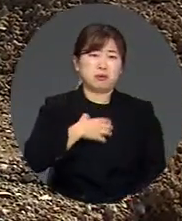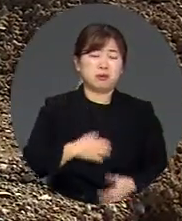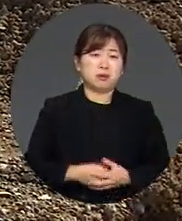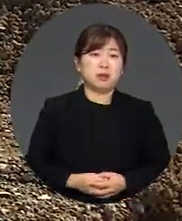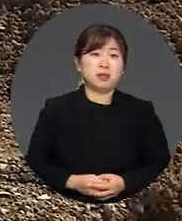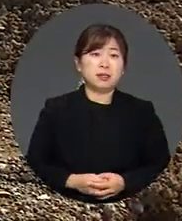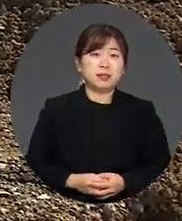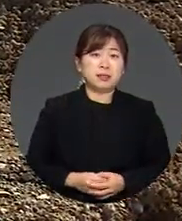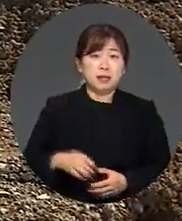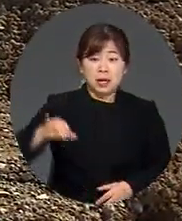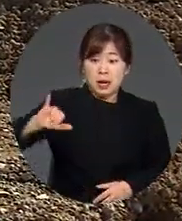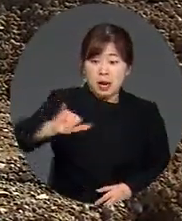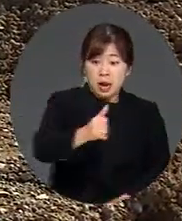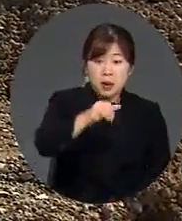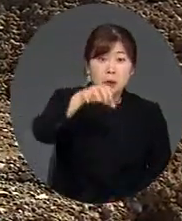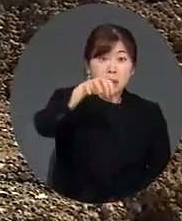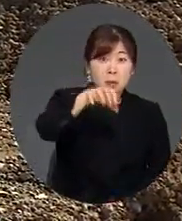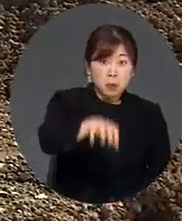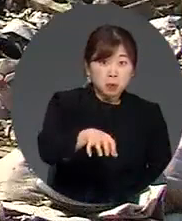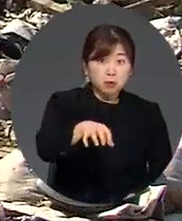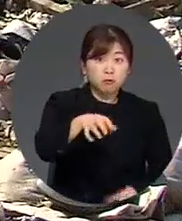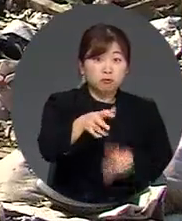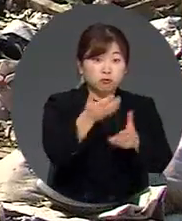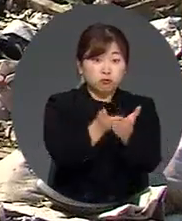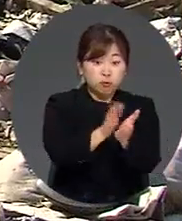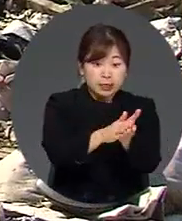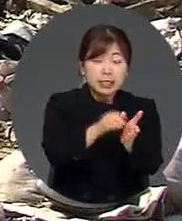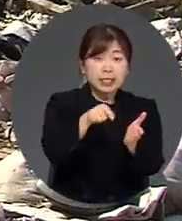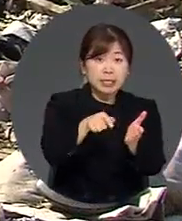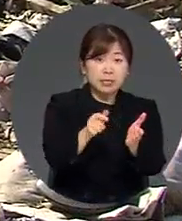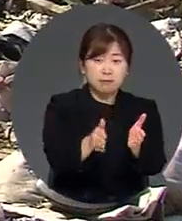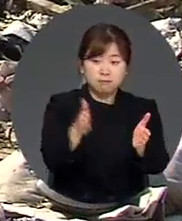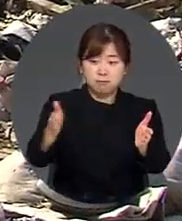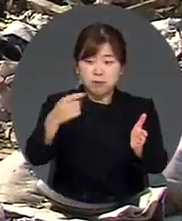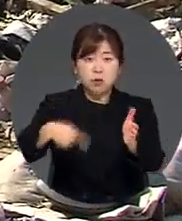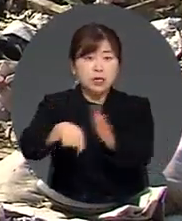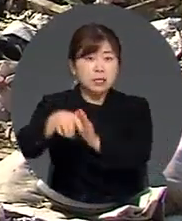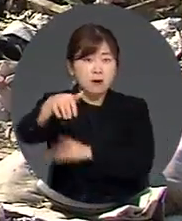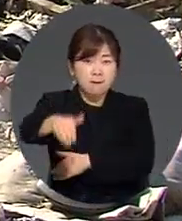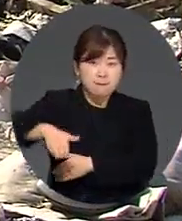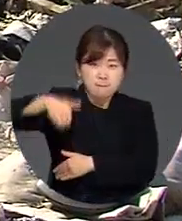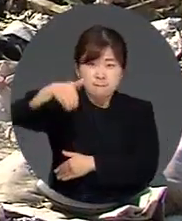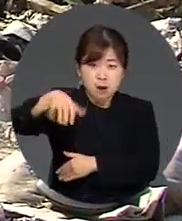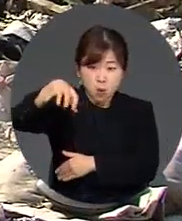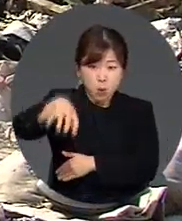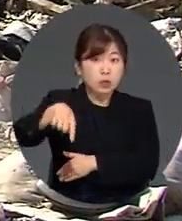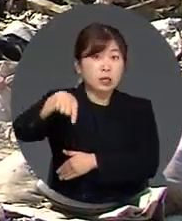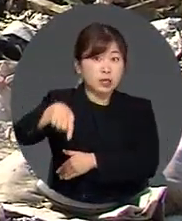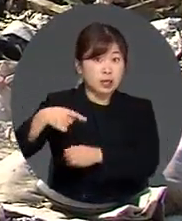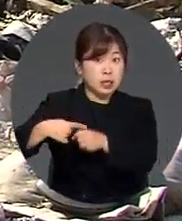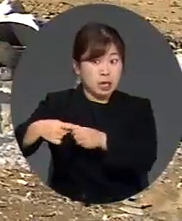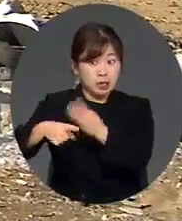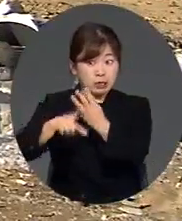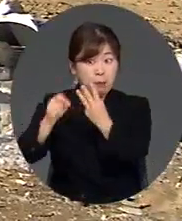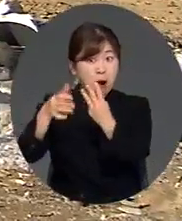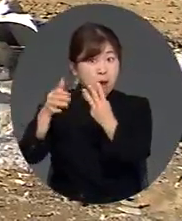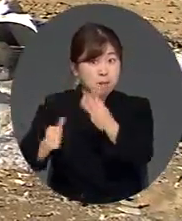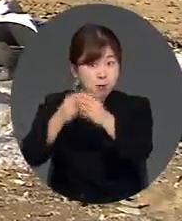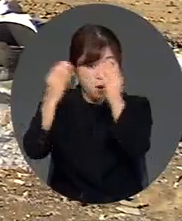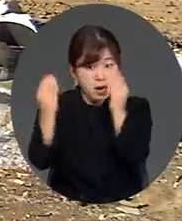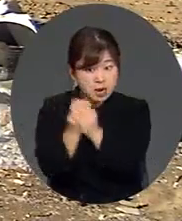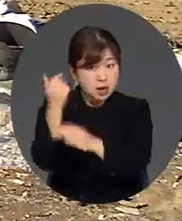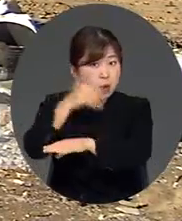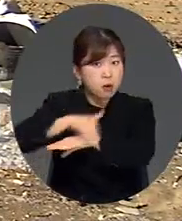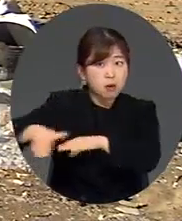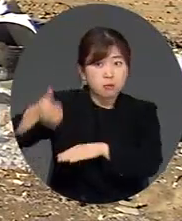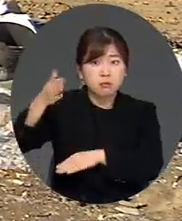항공정비시설 확장을 위한 특파기 공사가 한창입니다. 항공 MRO 2단지 사업으로 내년 3월 말 완공 예정인데 차질을 빚게